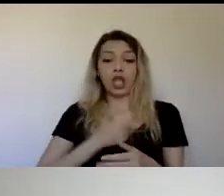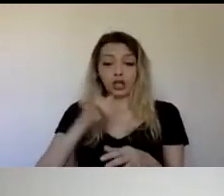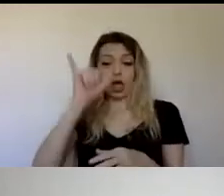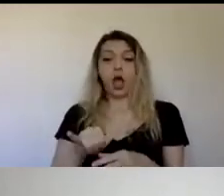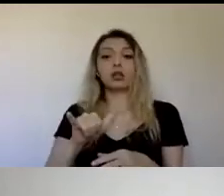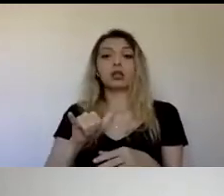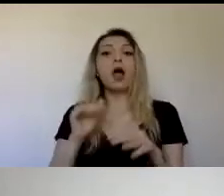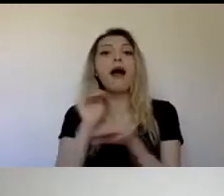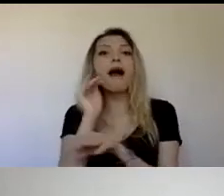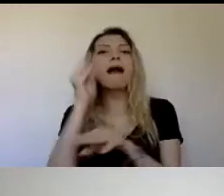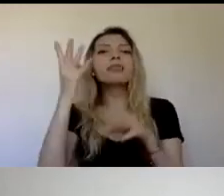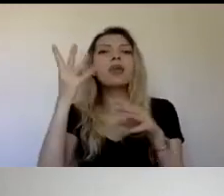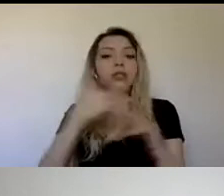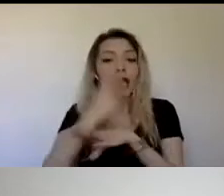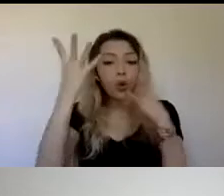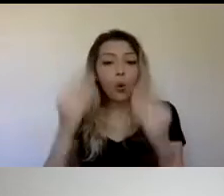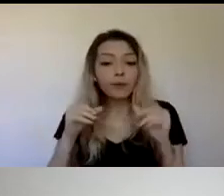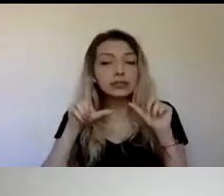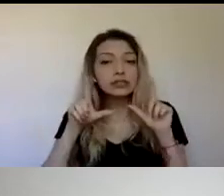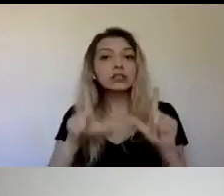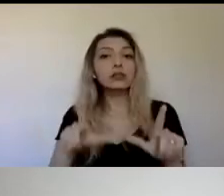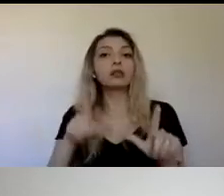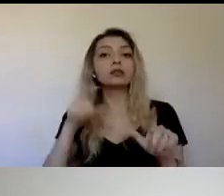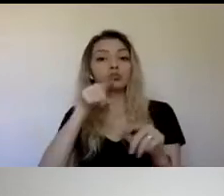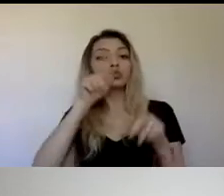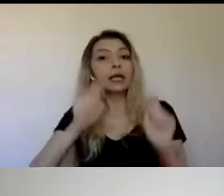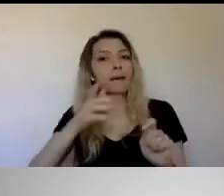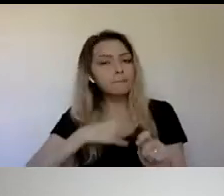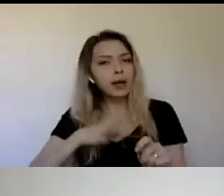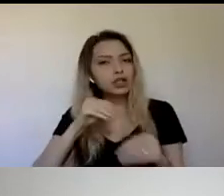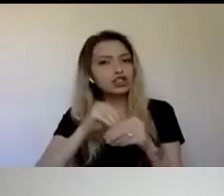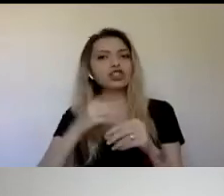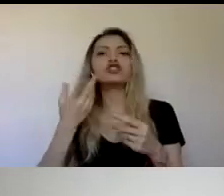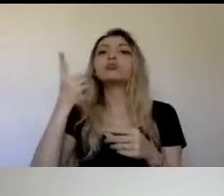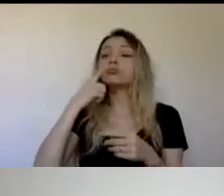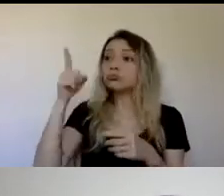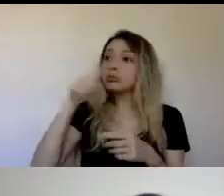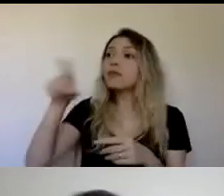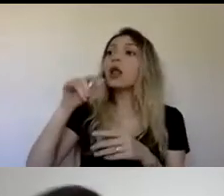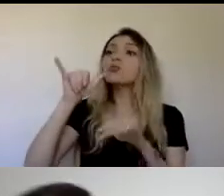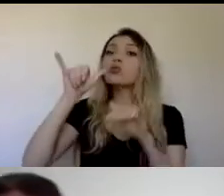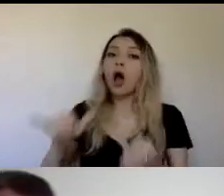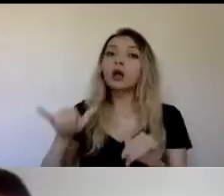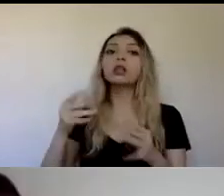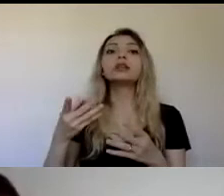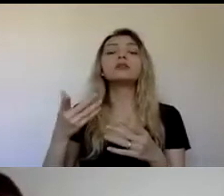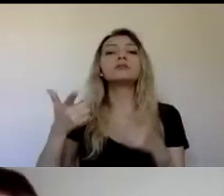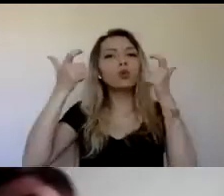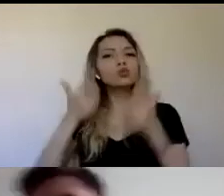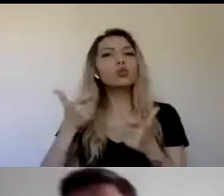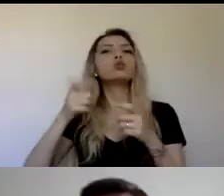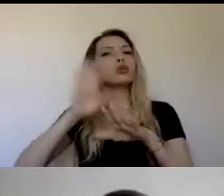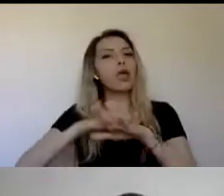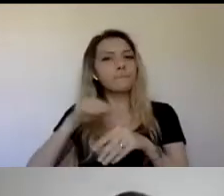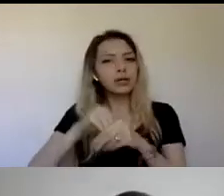sahiplerini hesap vermelerini sağlamak için, çünkü bir yasa var, birisi hak ihlal ediyor. Bununla